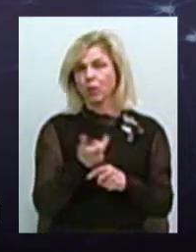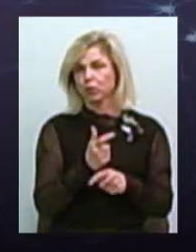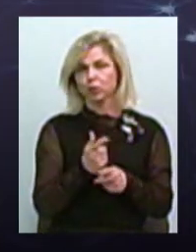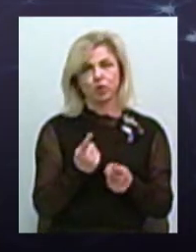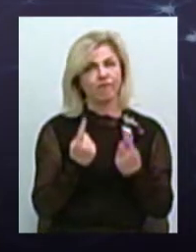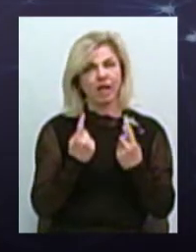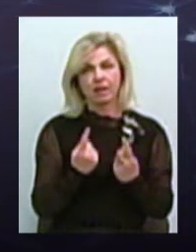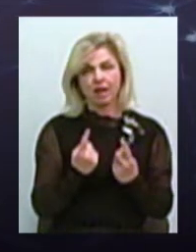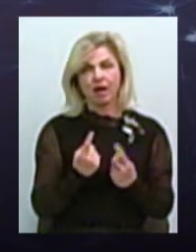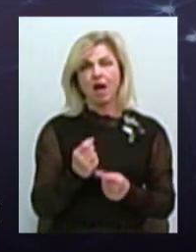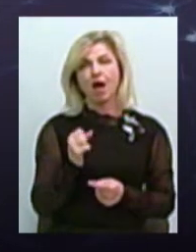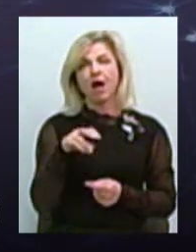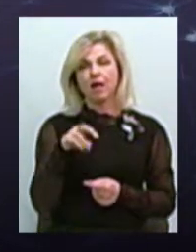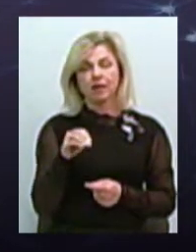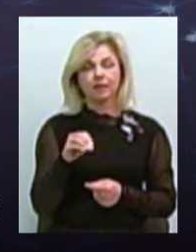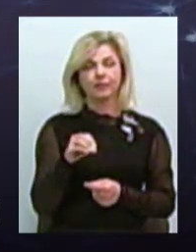але